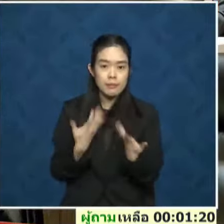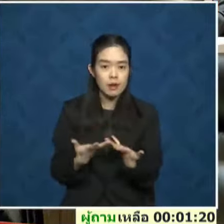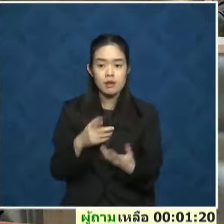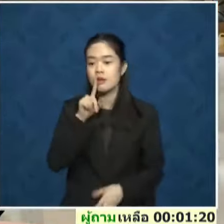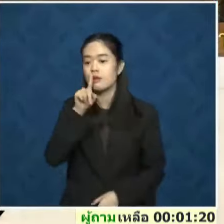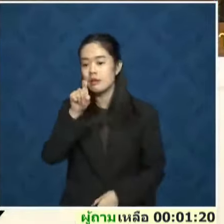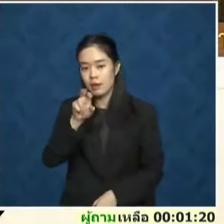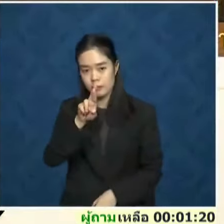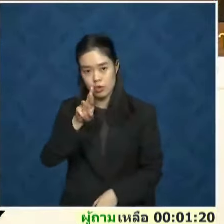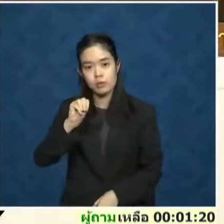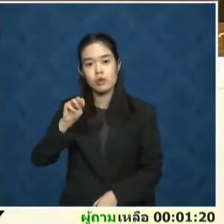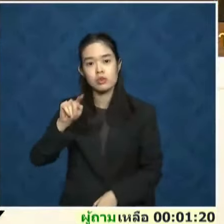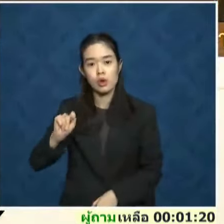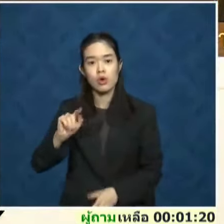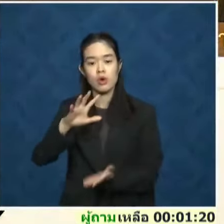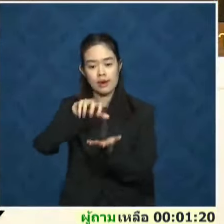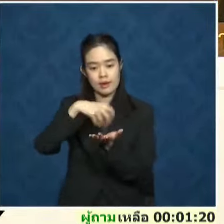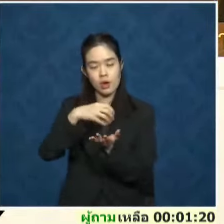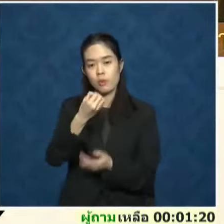ครับเชิญท่านรัฐมนตรีครับ